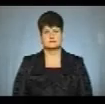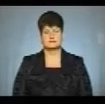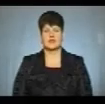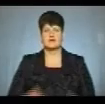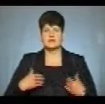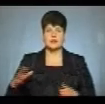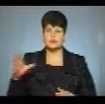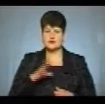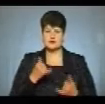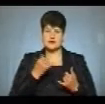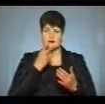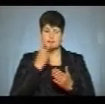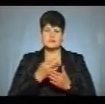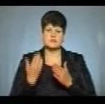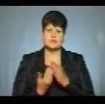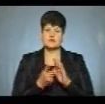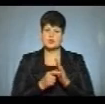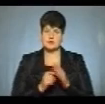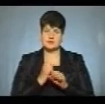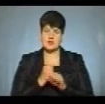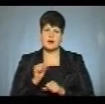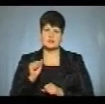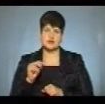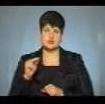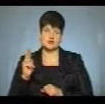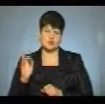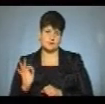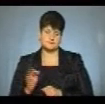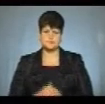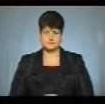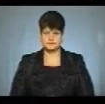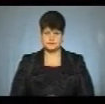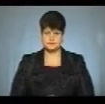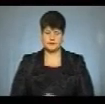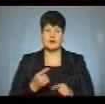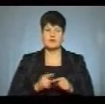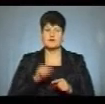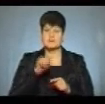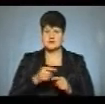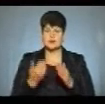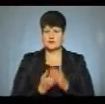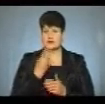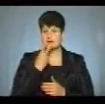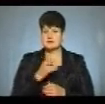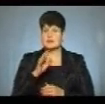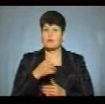Вітаю всіх, хто зараз з нами. Ви дивитесь новини. У студії працює Анастасія Чечко. І у цьому випуску дивіться про таке.